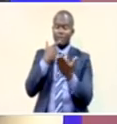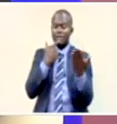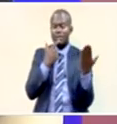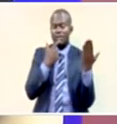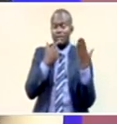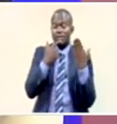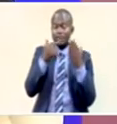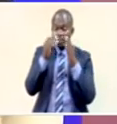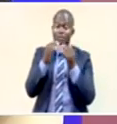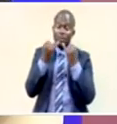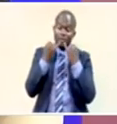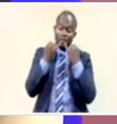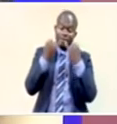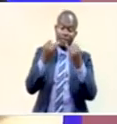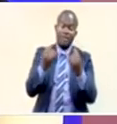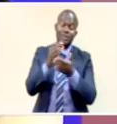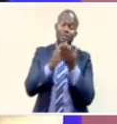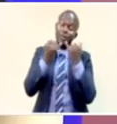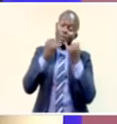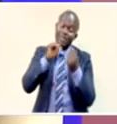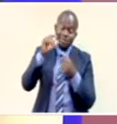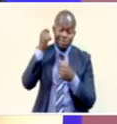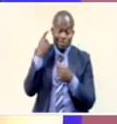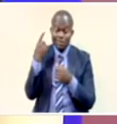umuntu abwira umwe navuga kubwira ntibumve